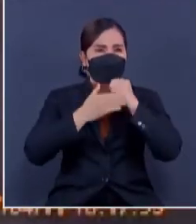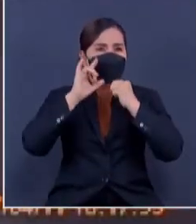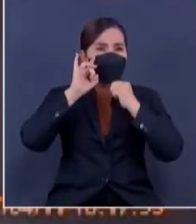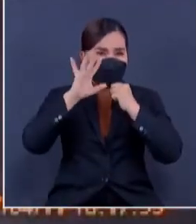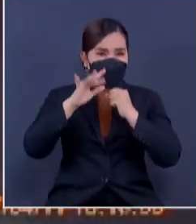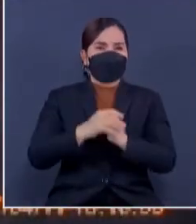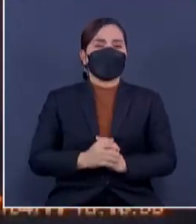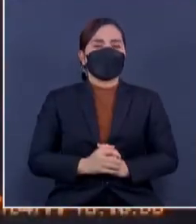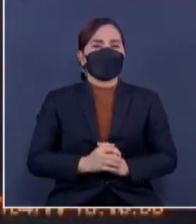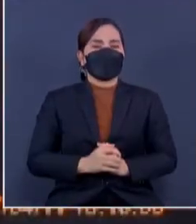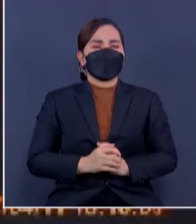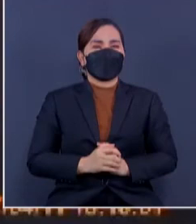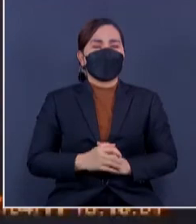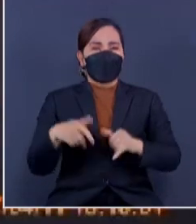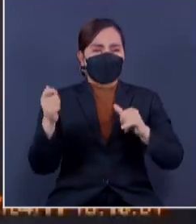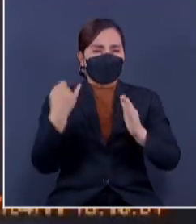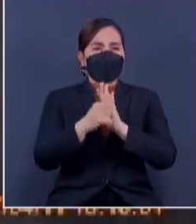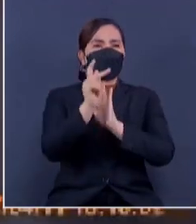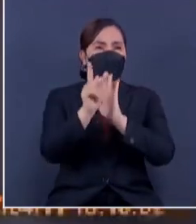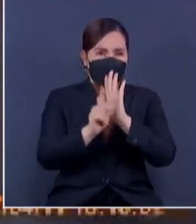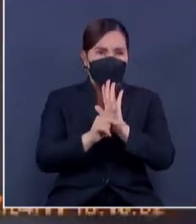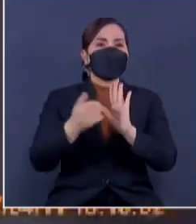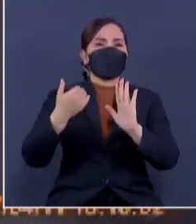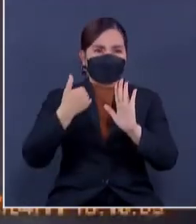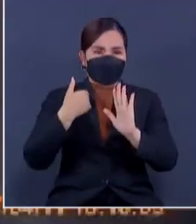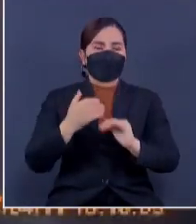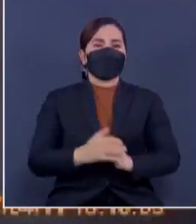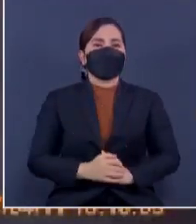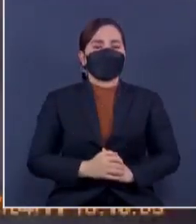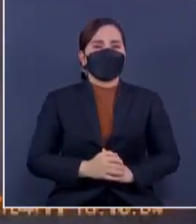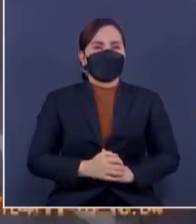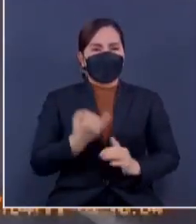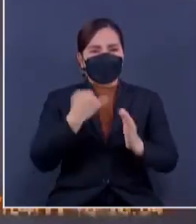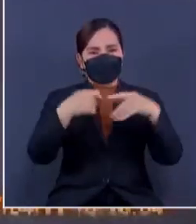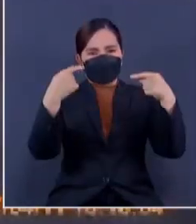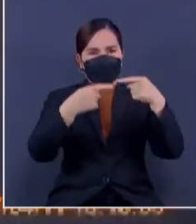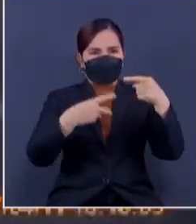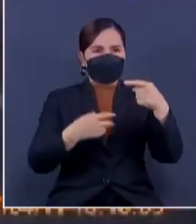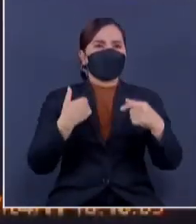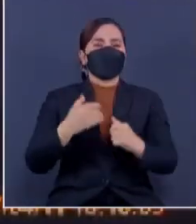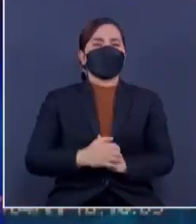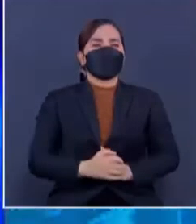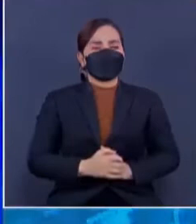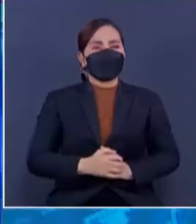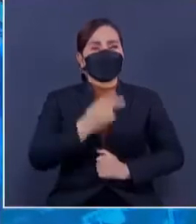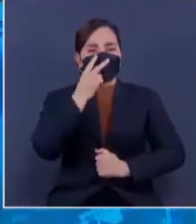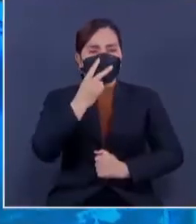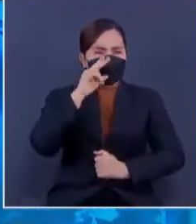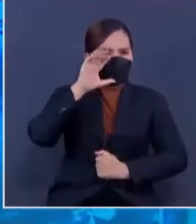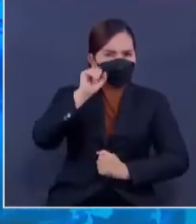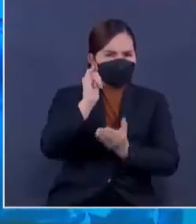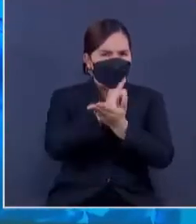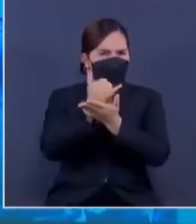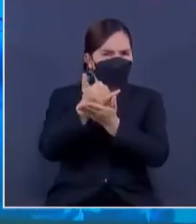ำเนินคดีในข้อหาเสพยาเสพติดให้โทษประเภทที่1ยาบ้าด้วยนะคะ ครับ นี่โดนหลายข้อหาเลยนะ อันนี้เห็นท่าทีลุกลี้ลุกล